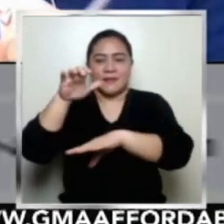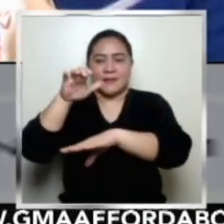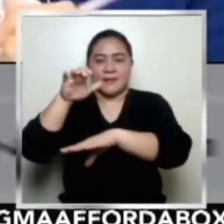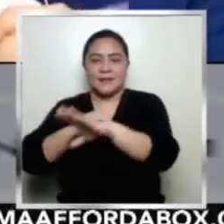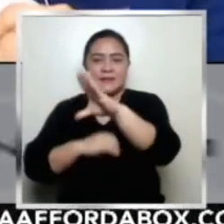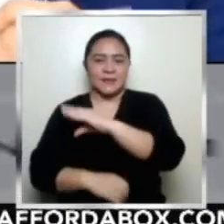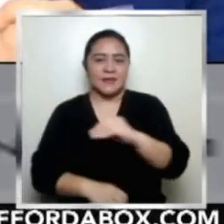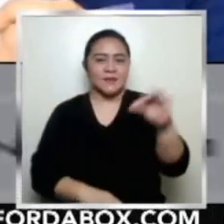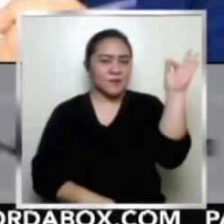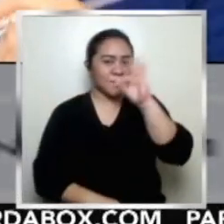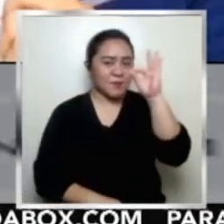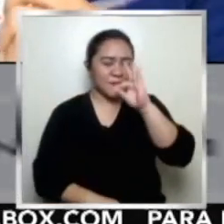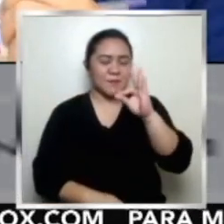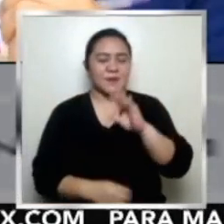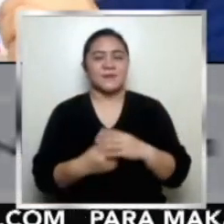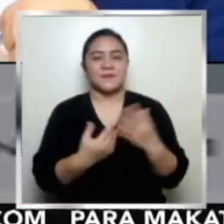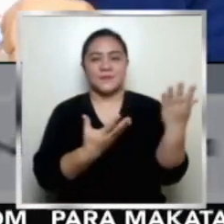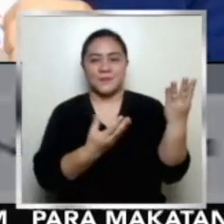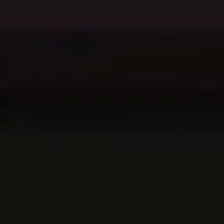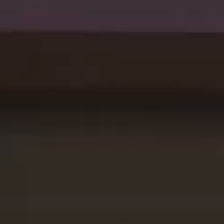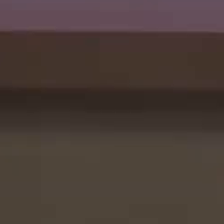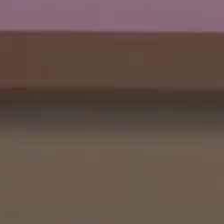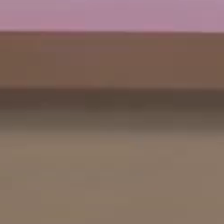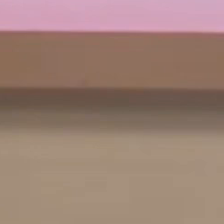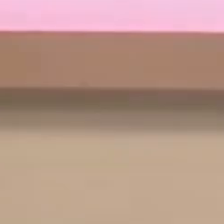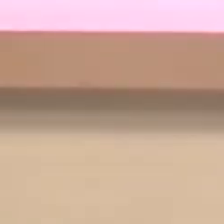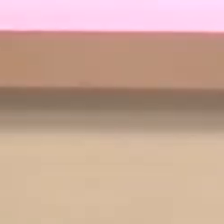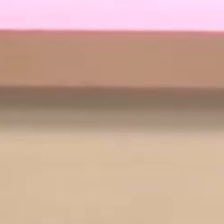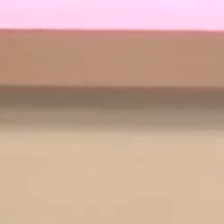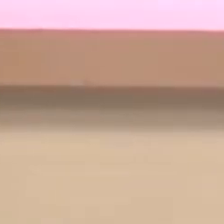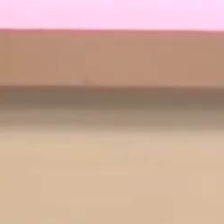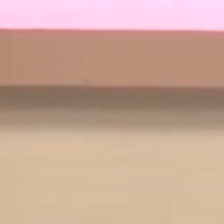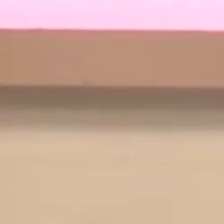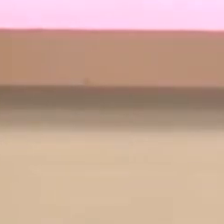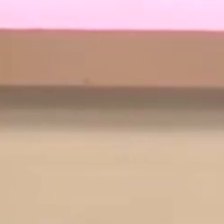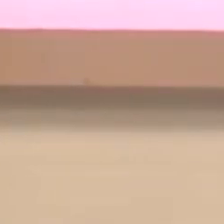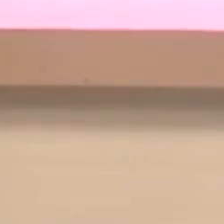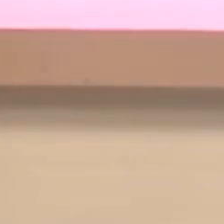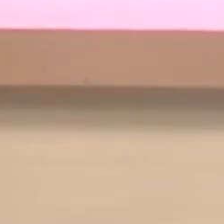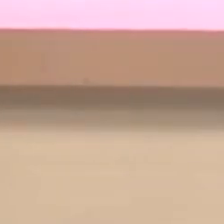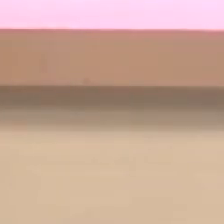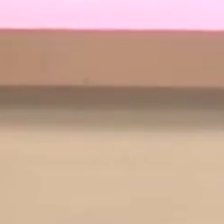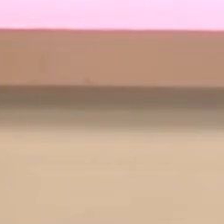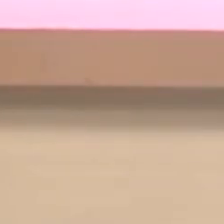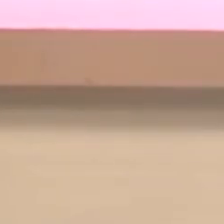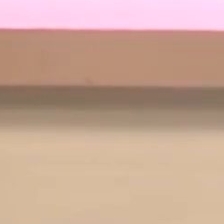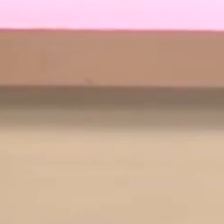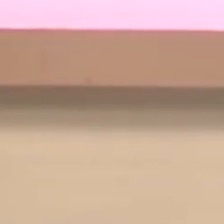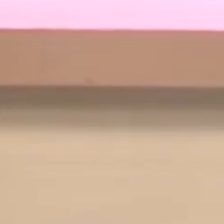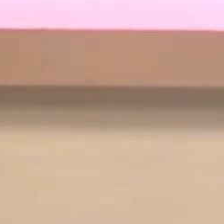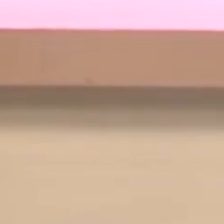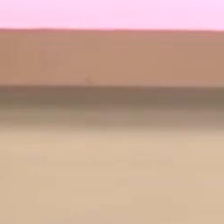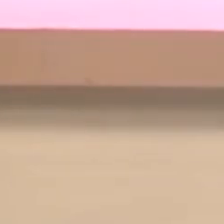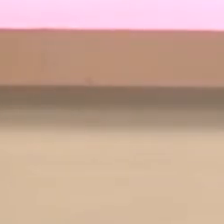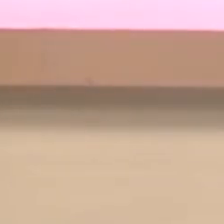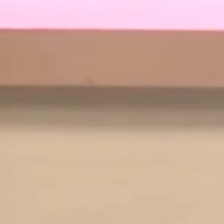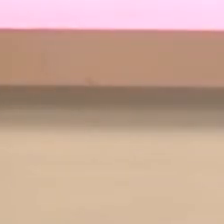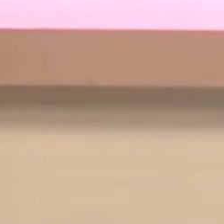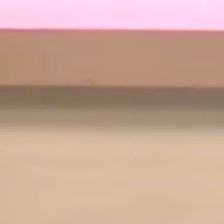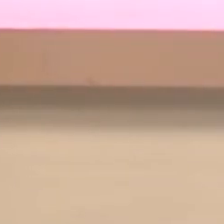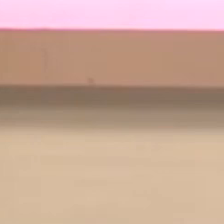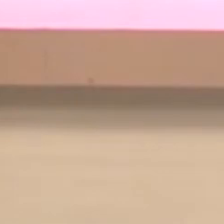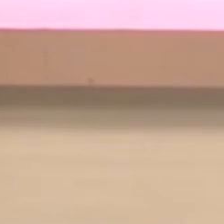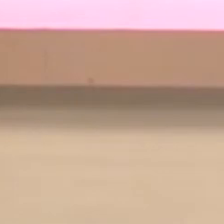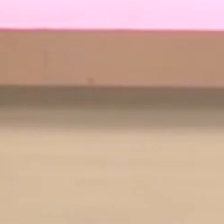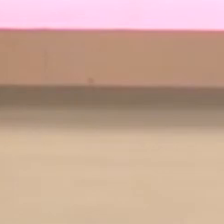Imperial, nakatutok 24 oras. Magandang balita mga kapuso, kahit ano pa man ang oras, mapapanood ang